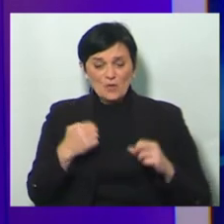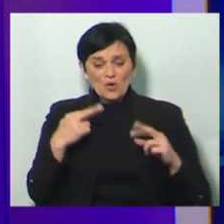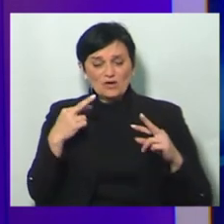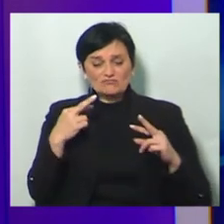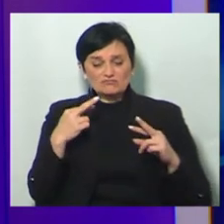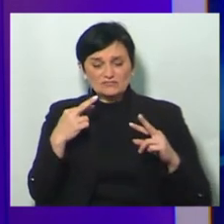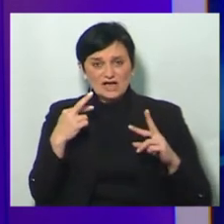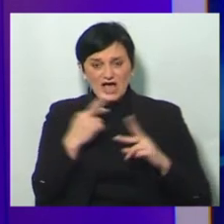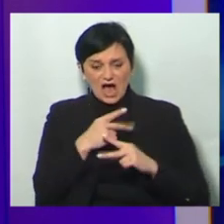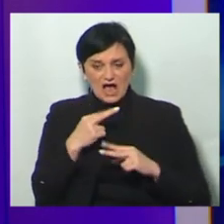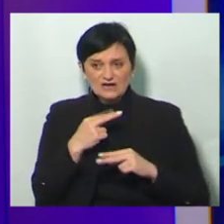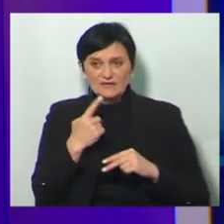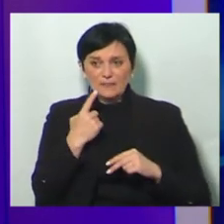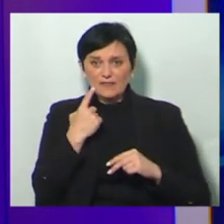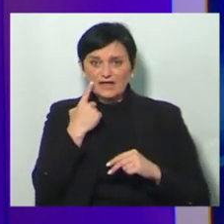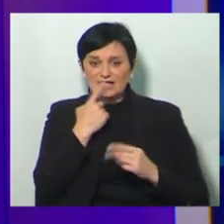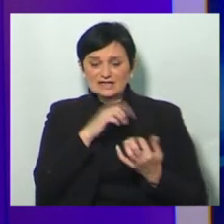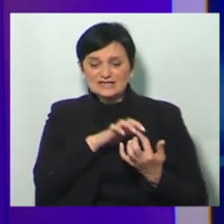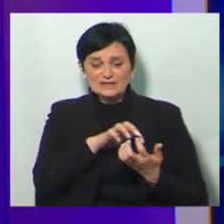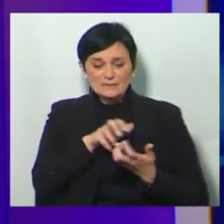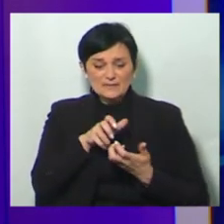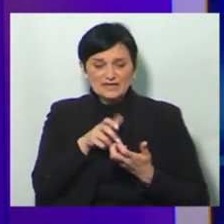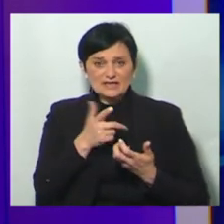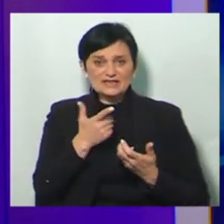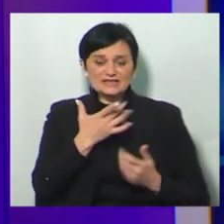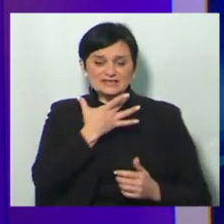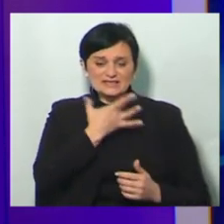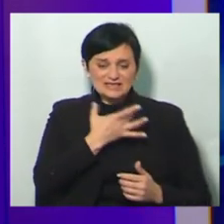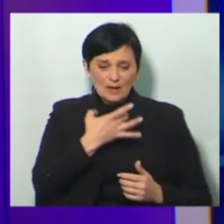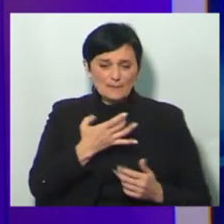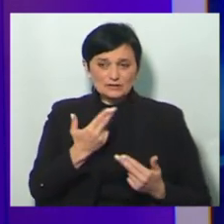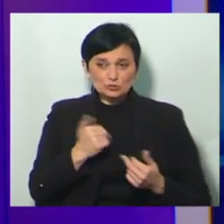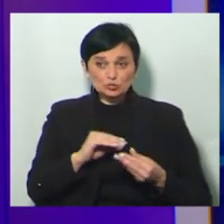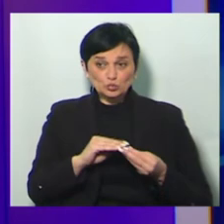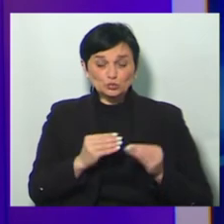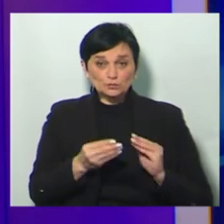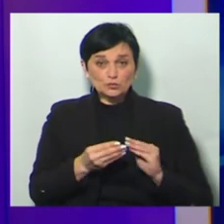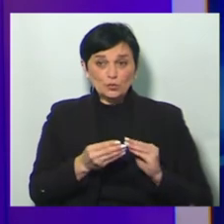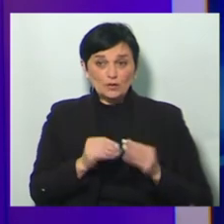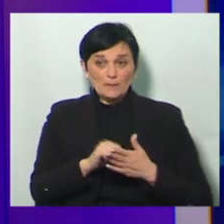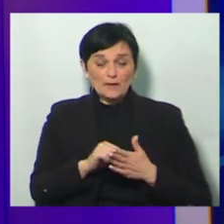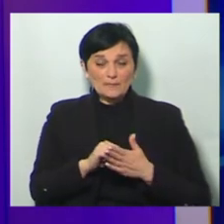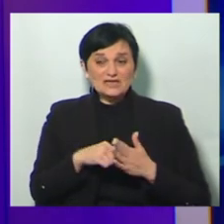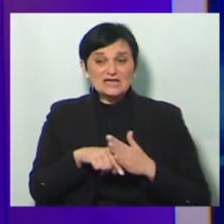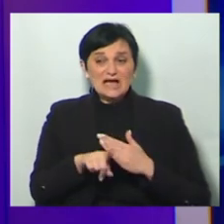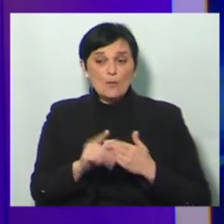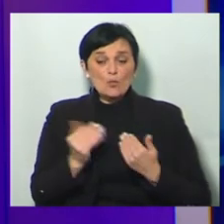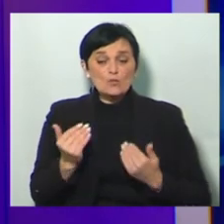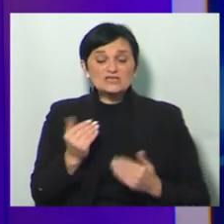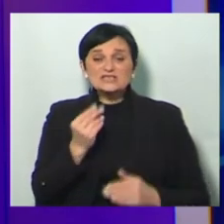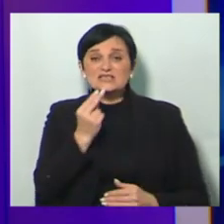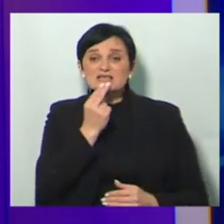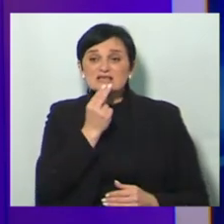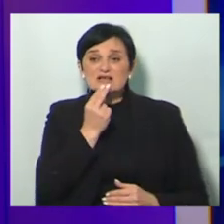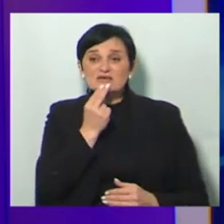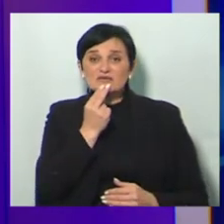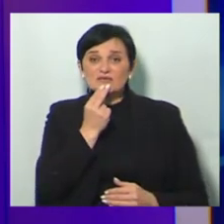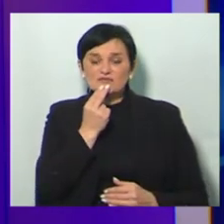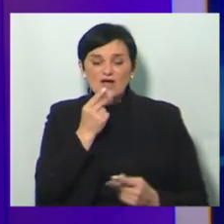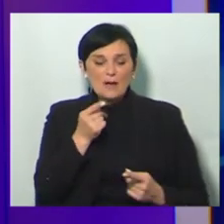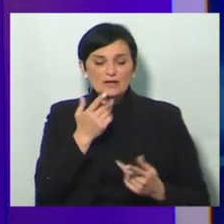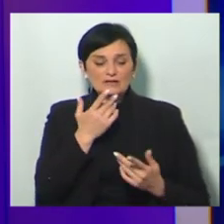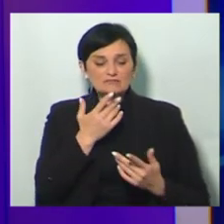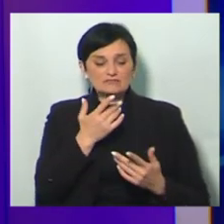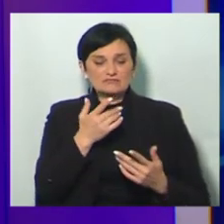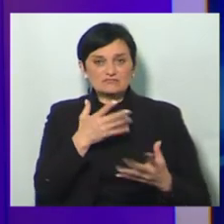ხარვეზის, ვთქვათ, კბილთა რკალის დეფიციტის და ასე შემდეგ პრობლემების გამო მისი კვების რიტუალი არ იყო